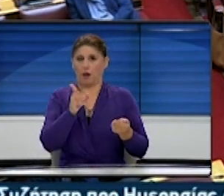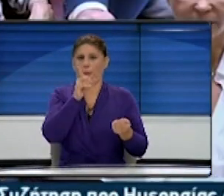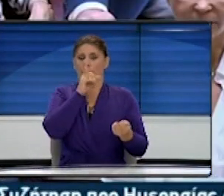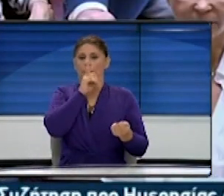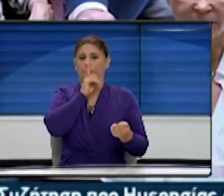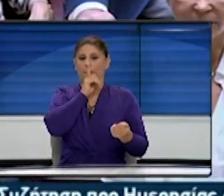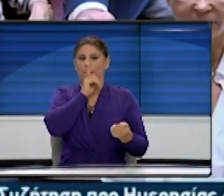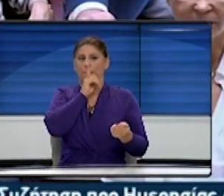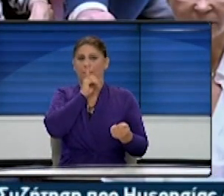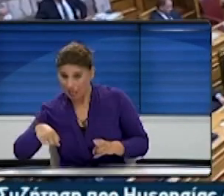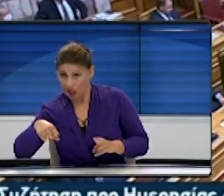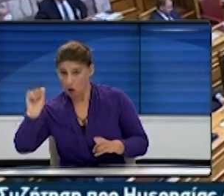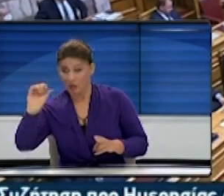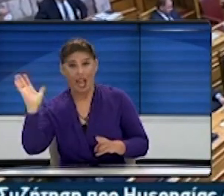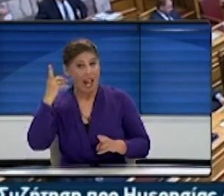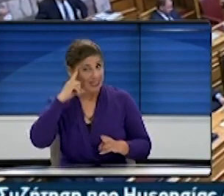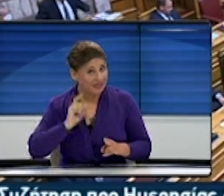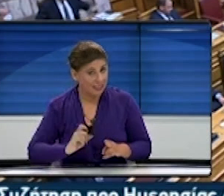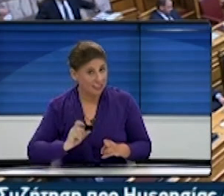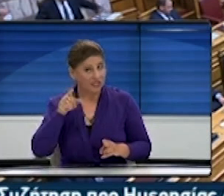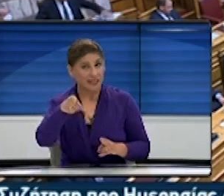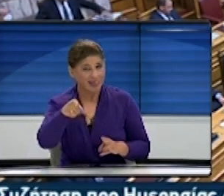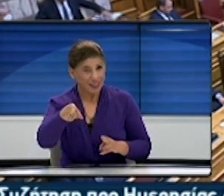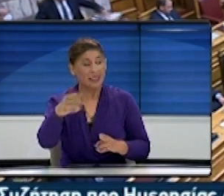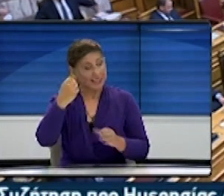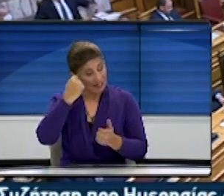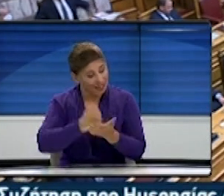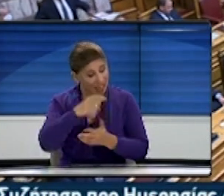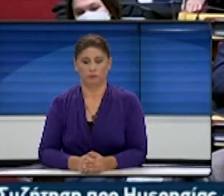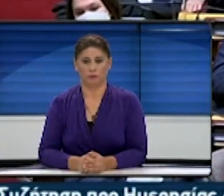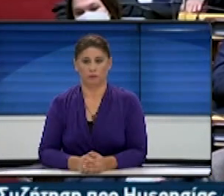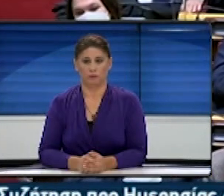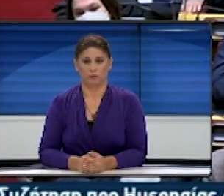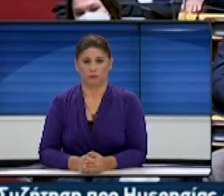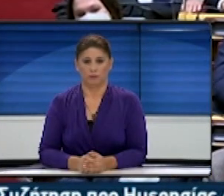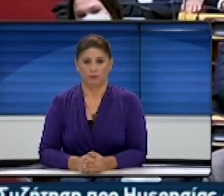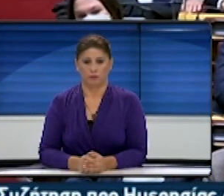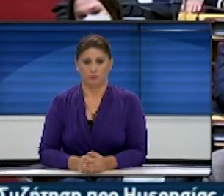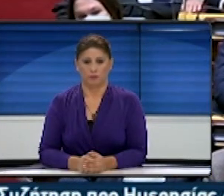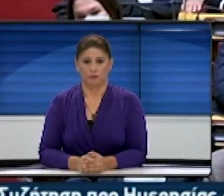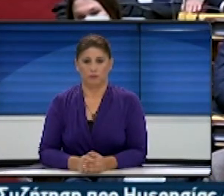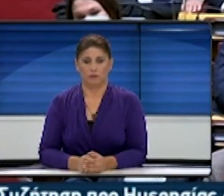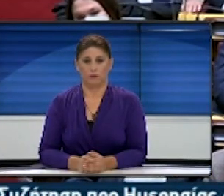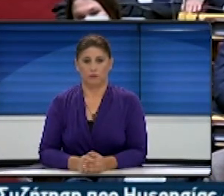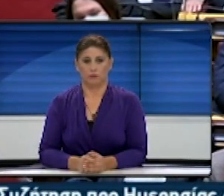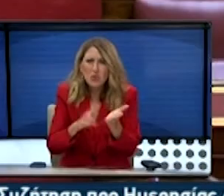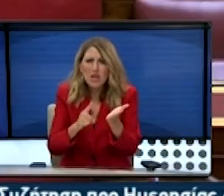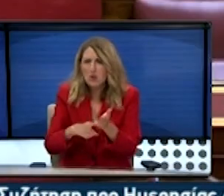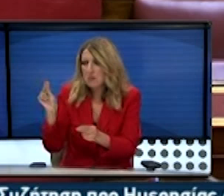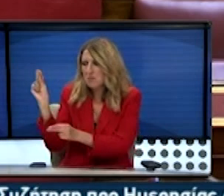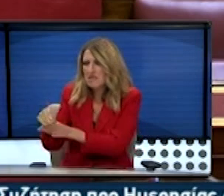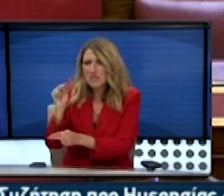στην Αμερική και σε όλες τις χώρες της Ευρώπης βλέπουμε ότι οι δημοσκοπήσεις δεν πιάνουν πια τον παλμό της κοινωνίας. Είδατε στις εκλογές στις